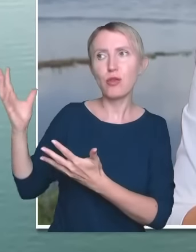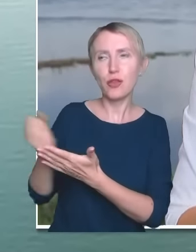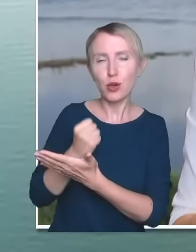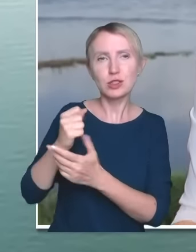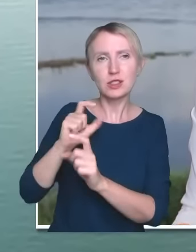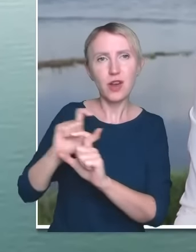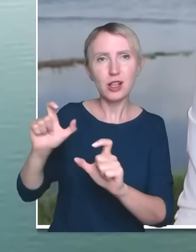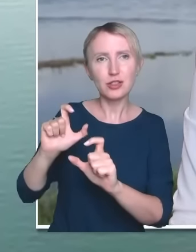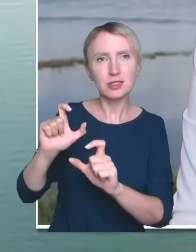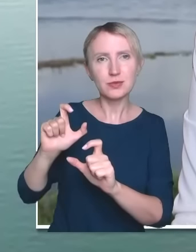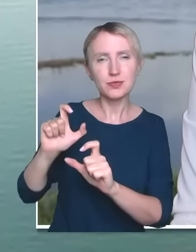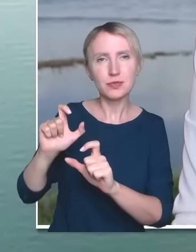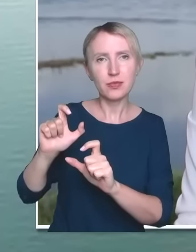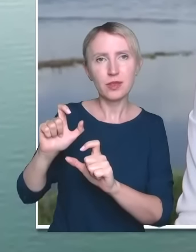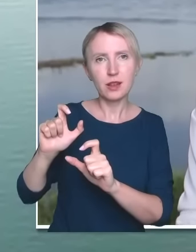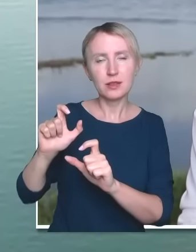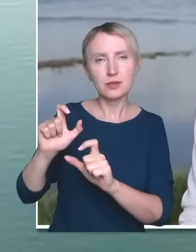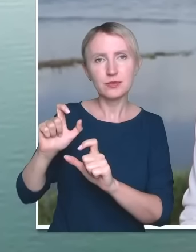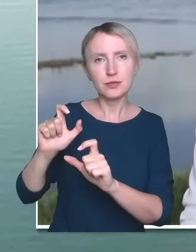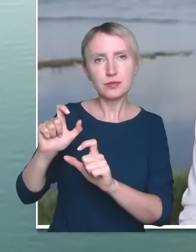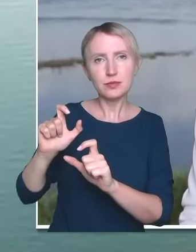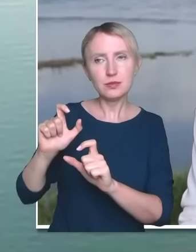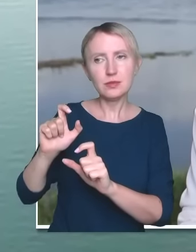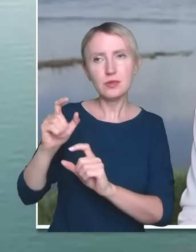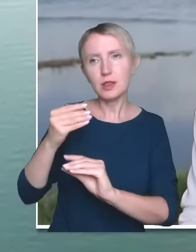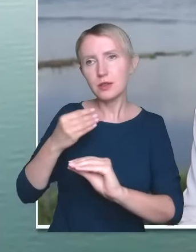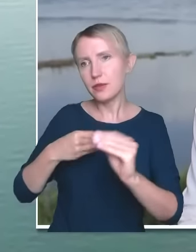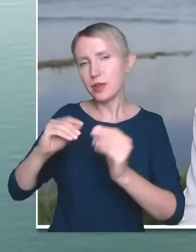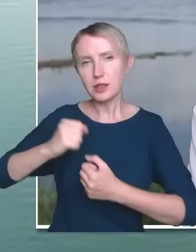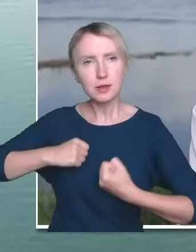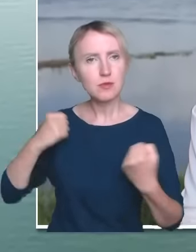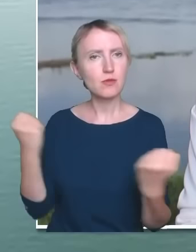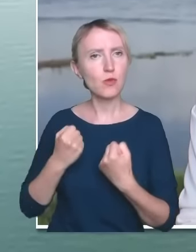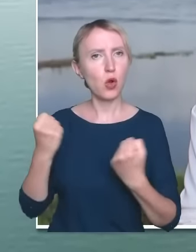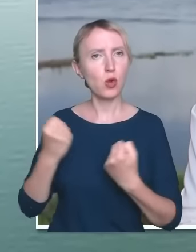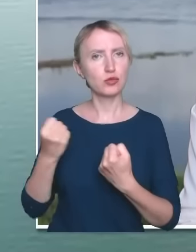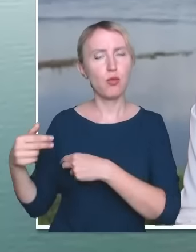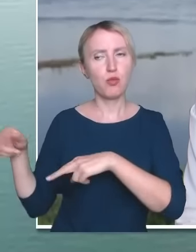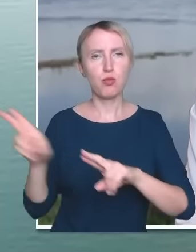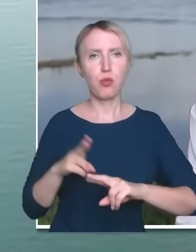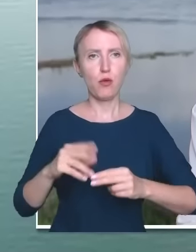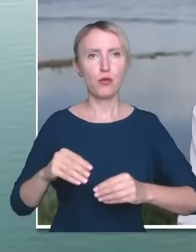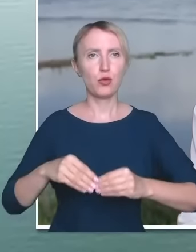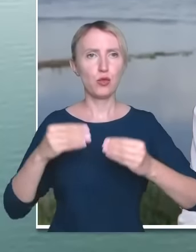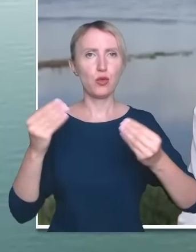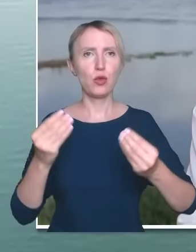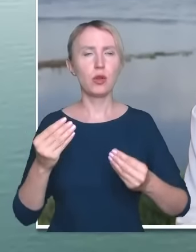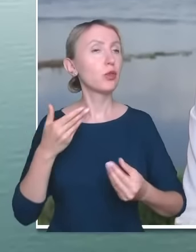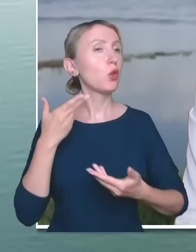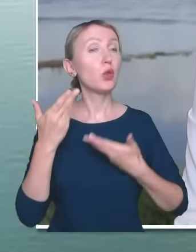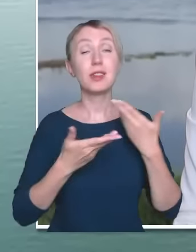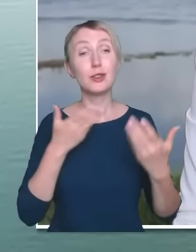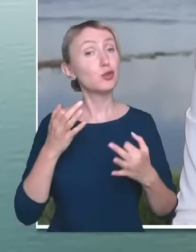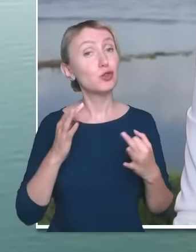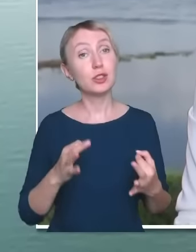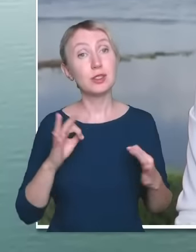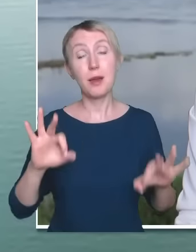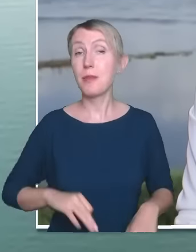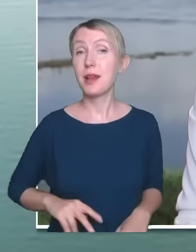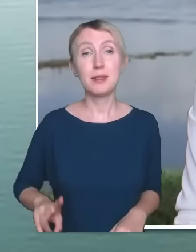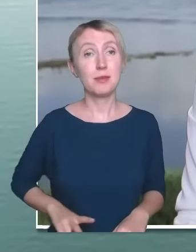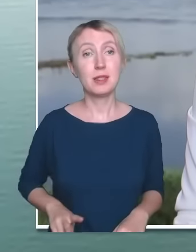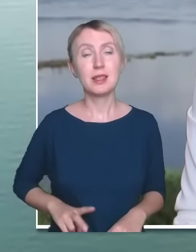i z wielokrotnie większą intensywnością z powrotem się namnażała. Nie życzę tego dzisiaj pani minister.